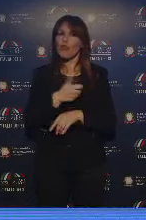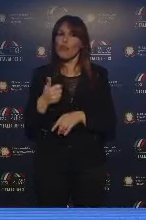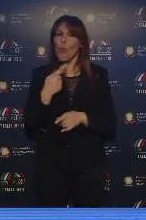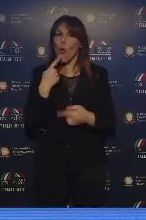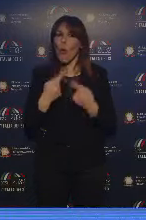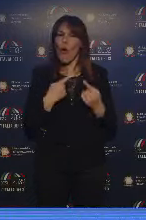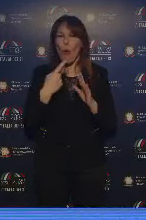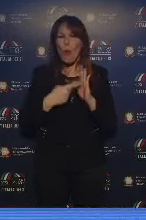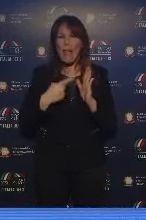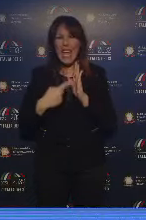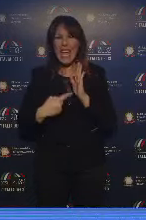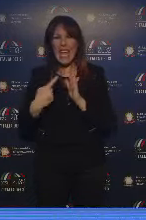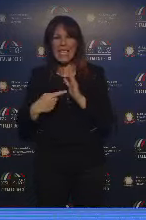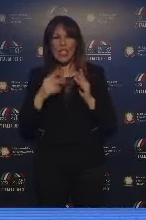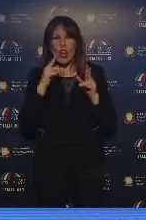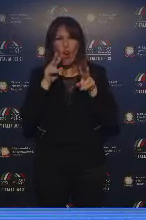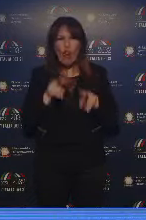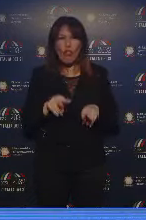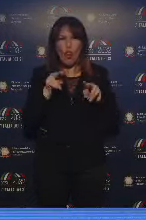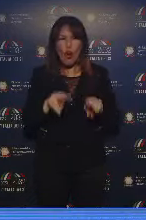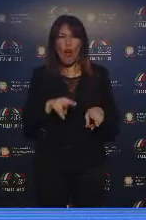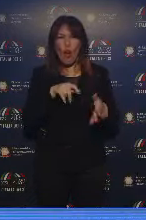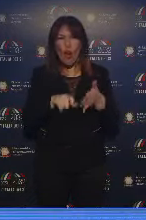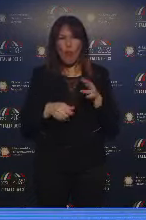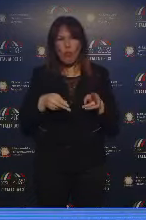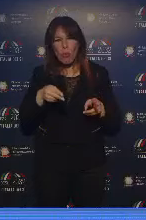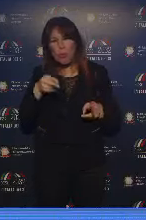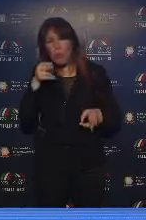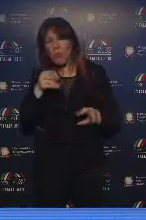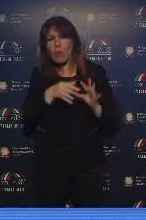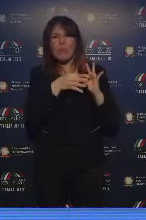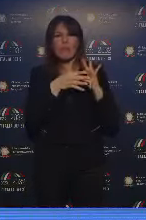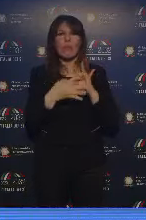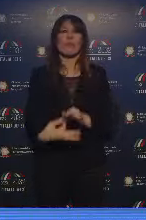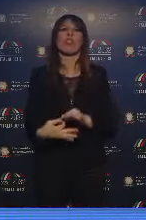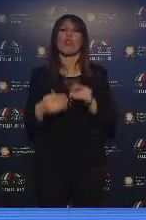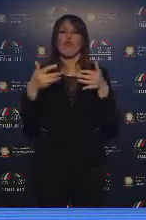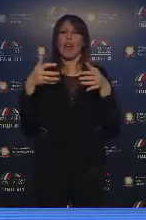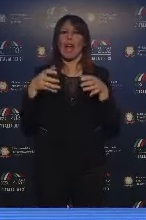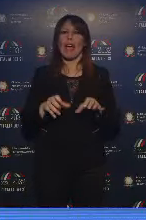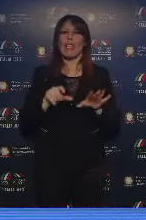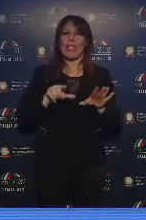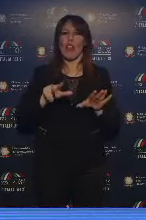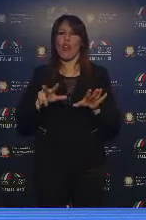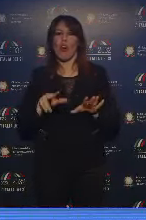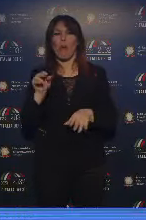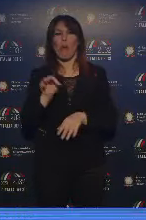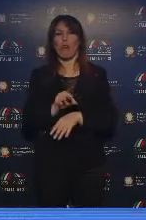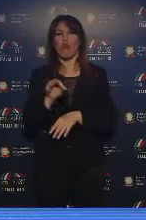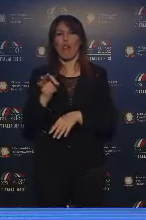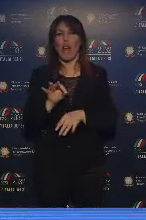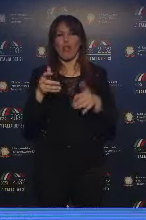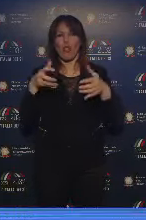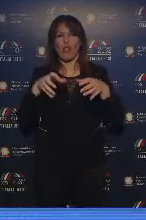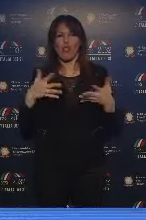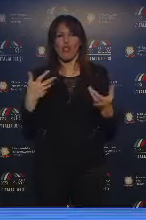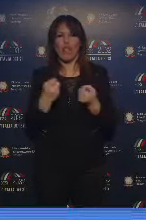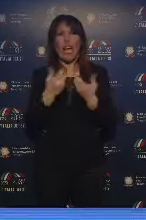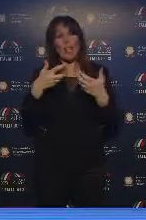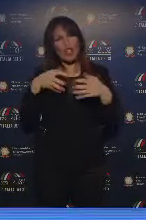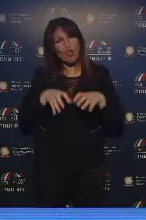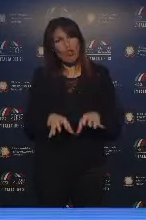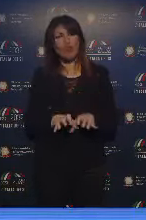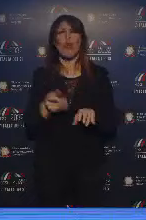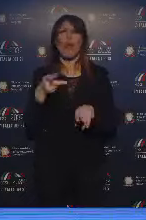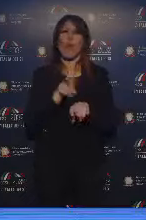in questi mesi di maggiori controlli e sanzioni ha portato a una riduzione del 7 e dell' 88% degli incidenti e